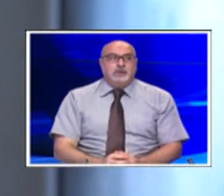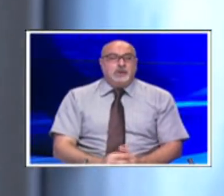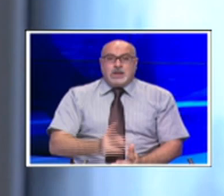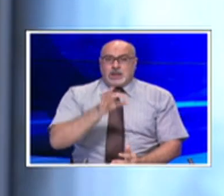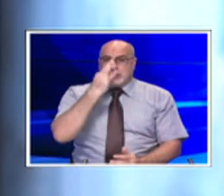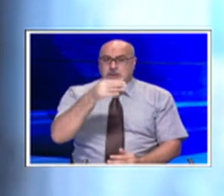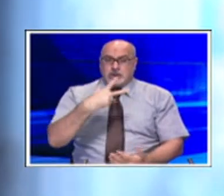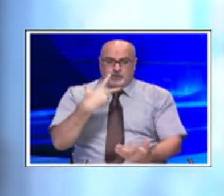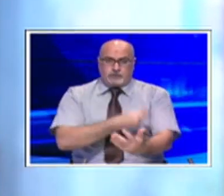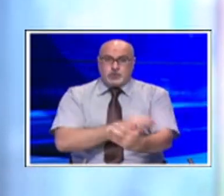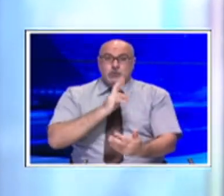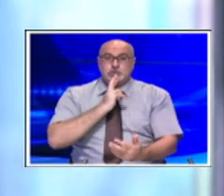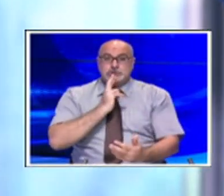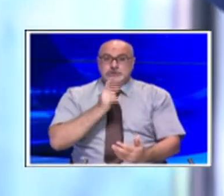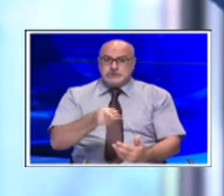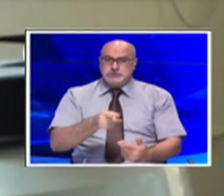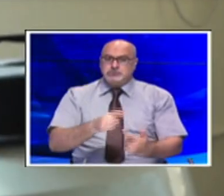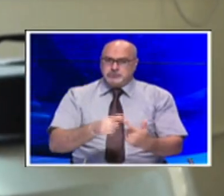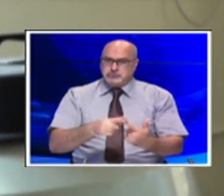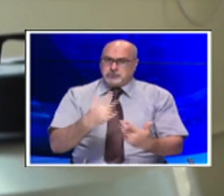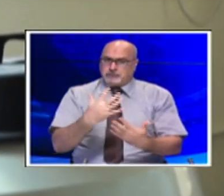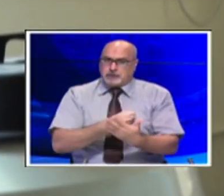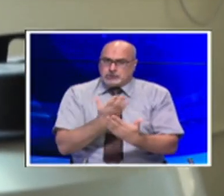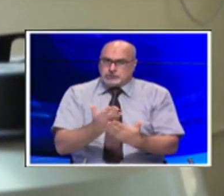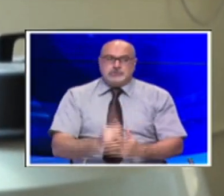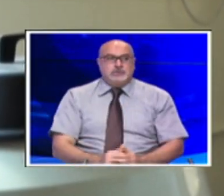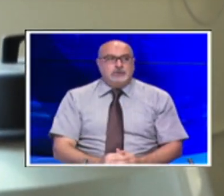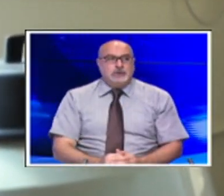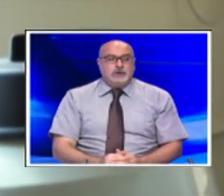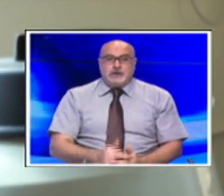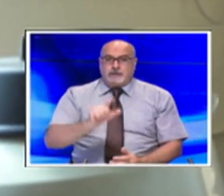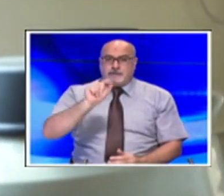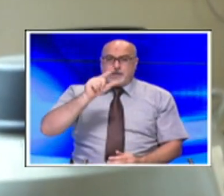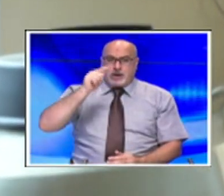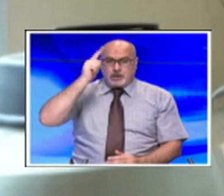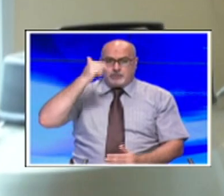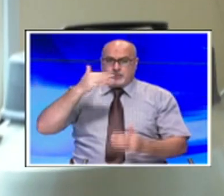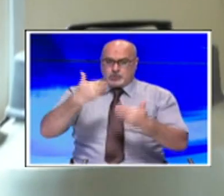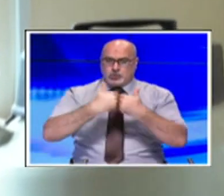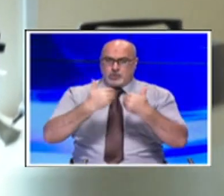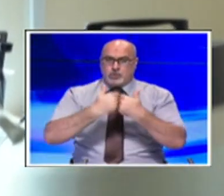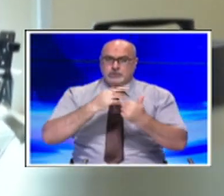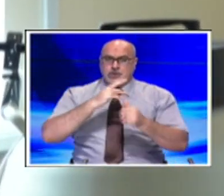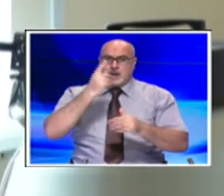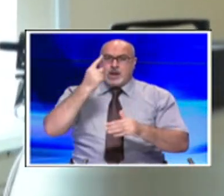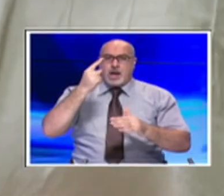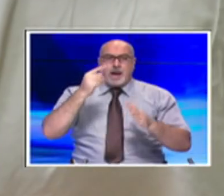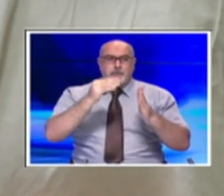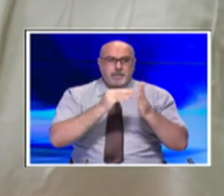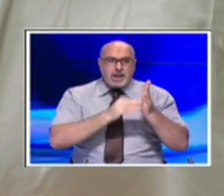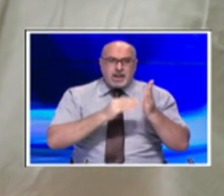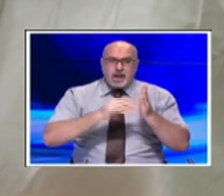أن اللقاح الروسي ذو فعالية ومناعة دائمة وأن 20 دولة طلبت مليار عبوة